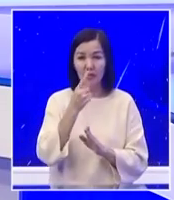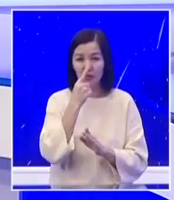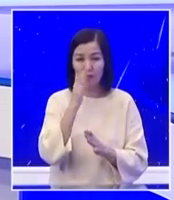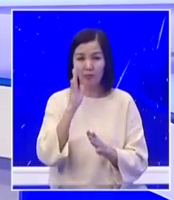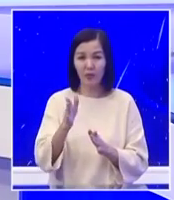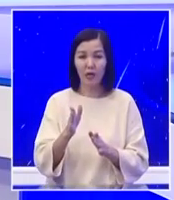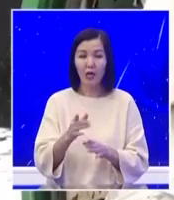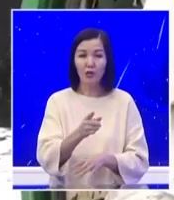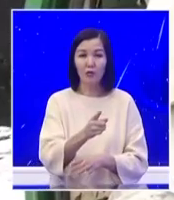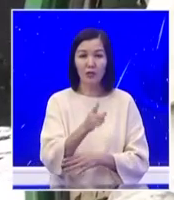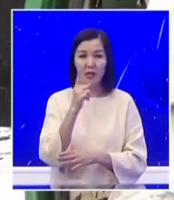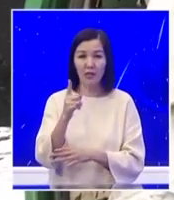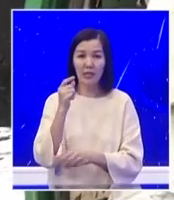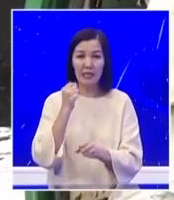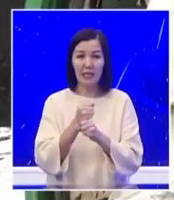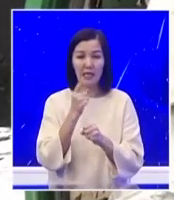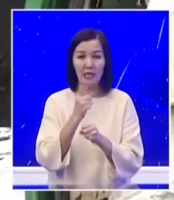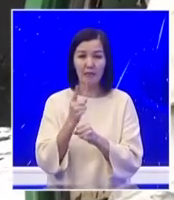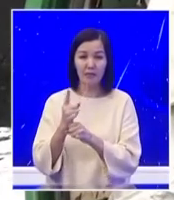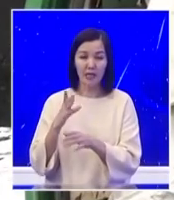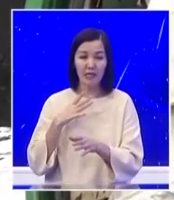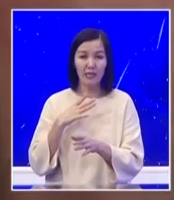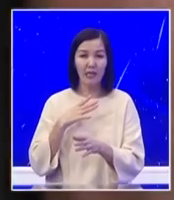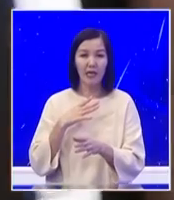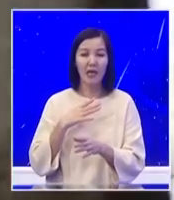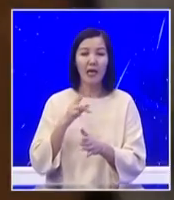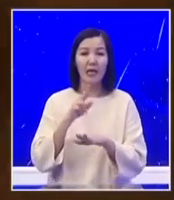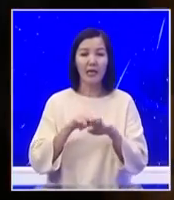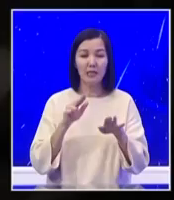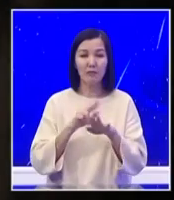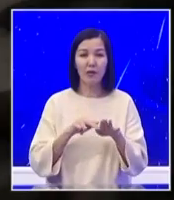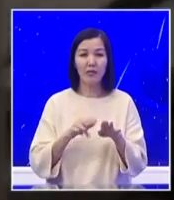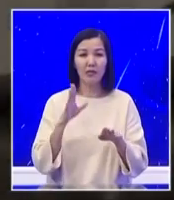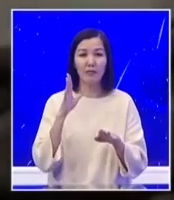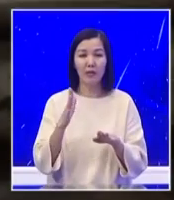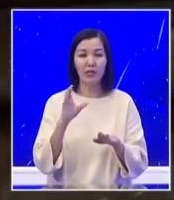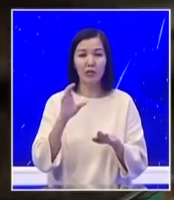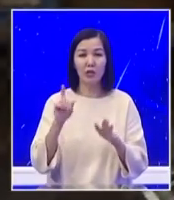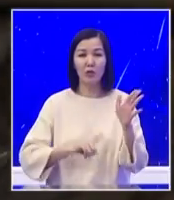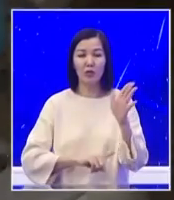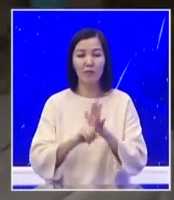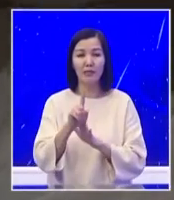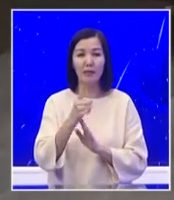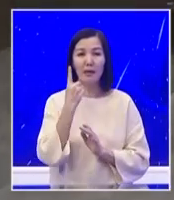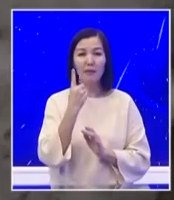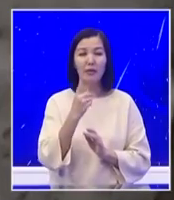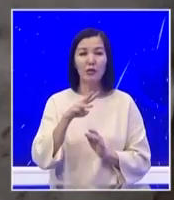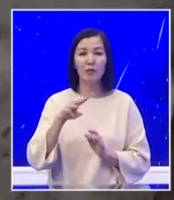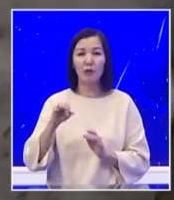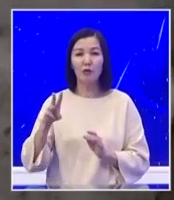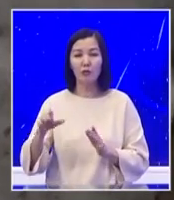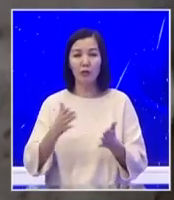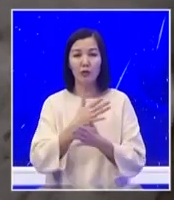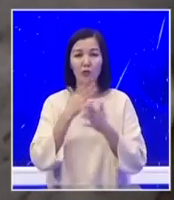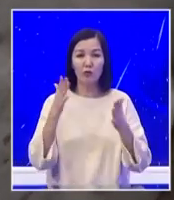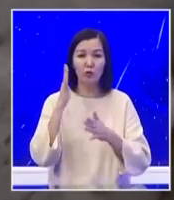және жануарлар дүниесі аумақтық инспекциясы өкілдерінің айтуынша 5 сәуірден маусымның біріне дейін облыстағы өзен-көлдерде